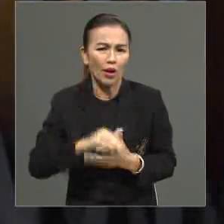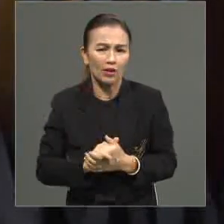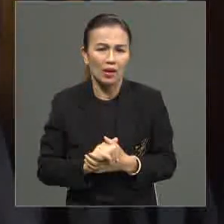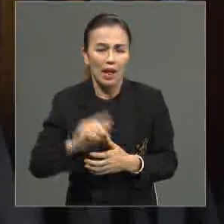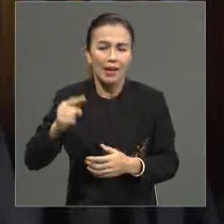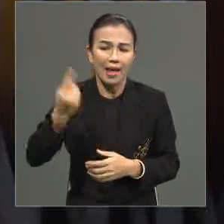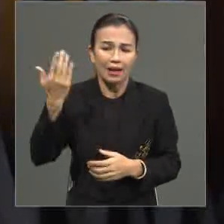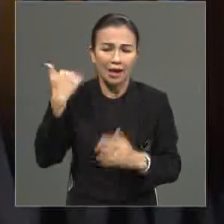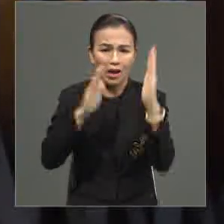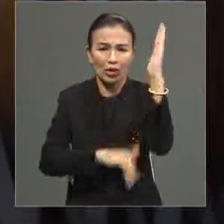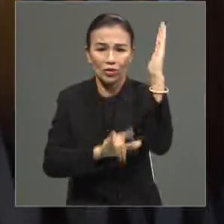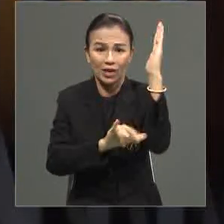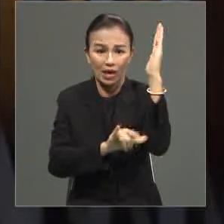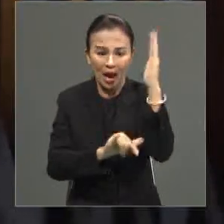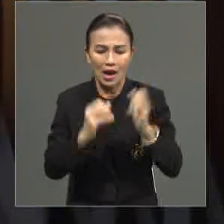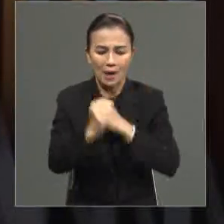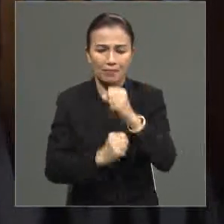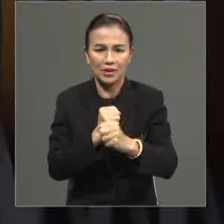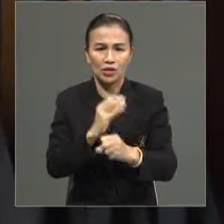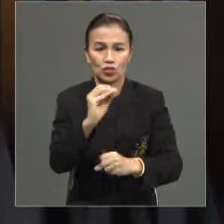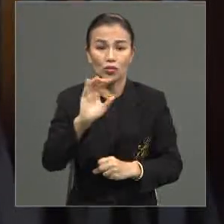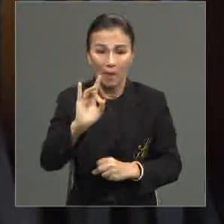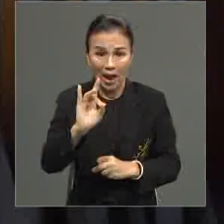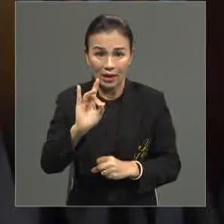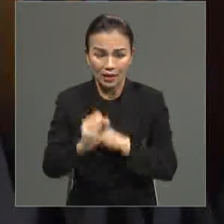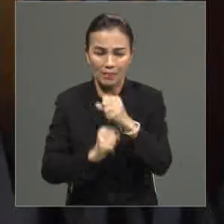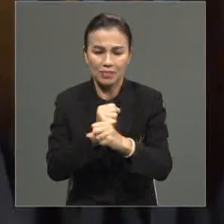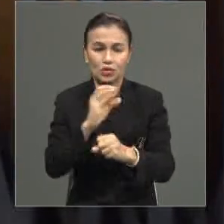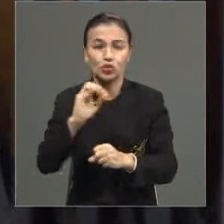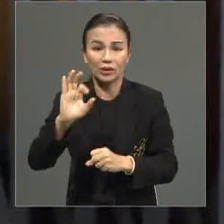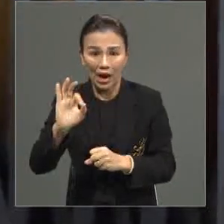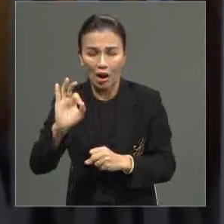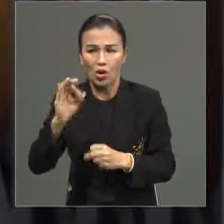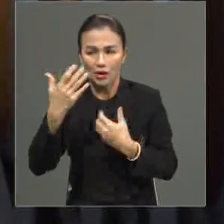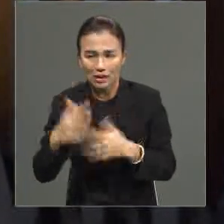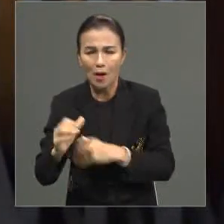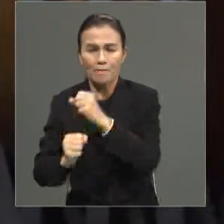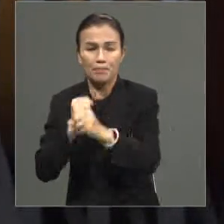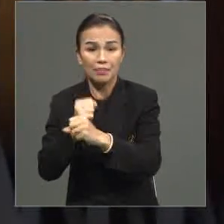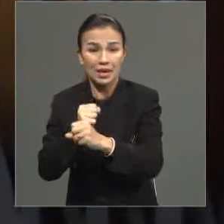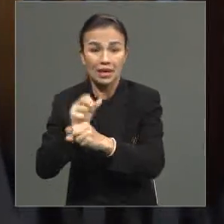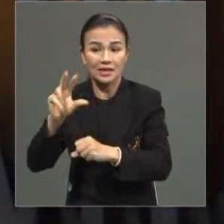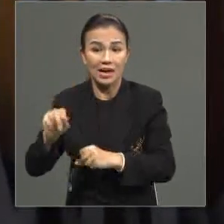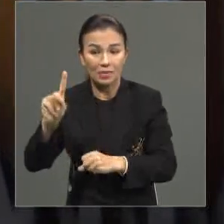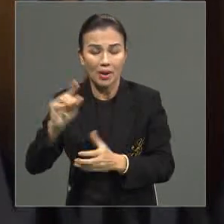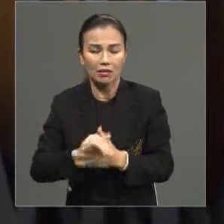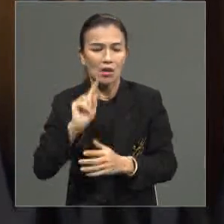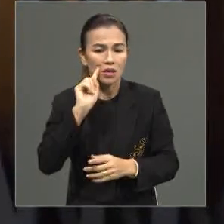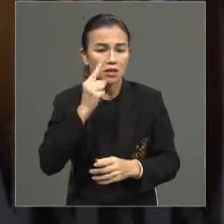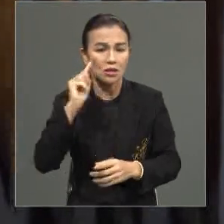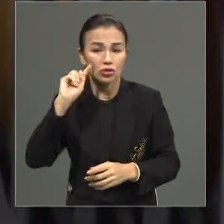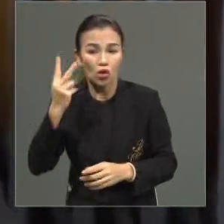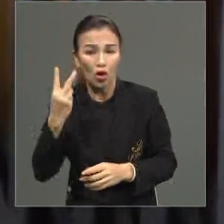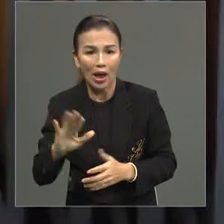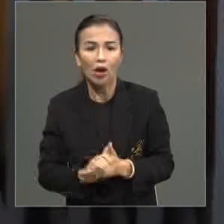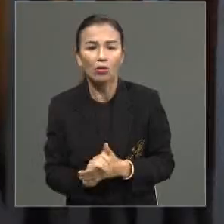งแรกยาลานี่08-09ท่วมครั้งแรกครั้งที่สองก็31แรงๆมา2ครั้งแล้วทั้งหมดที่ตูมเ